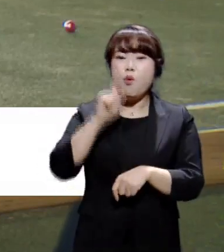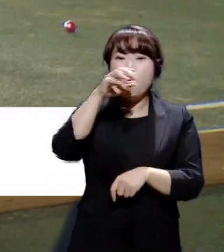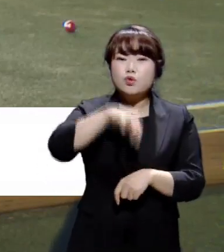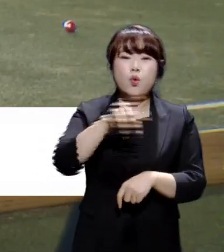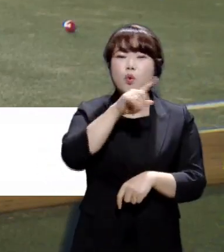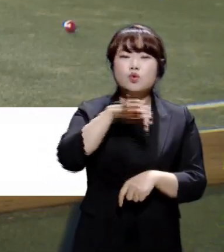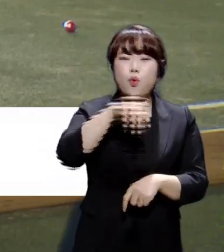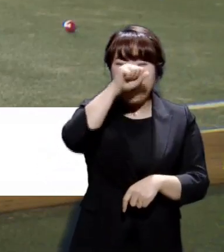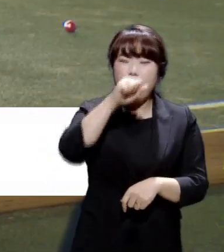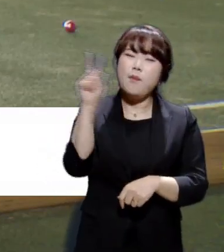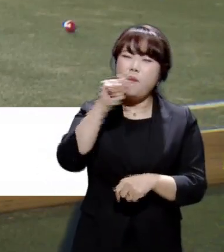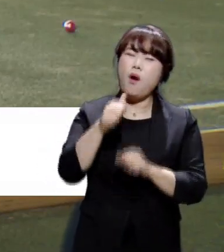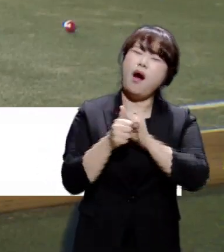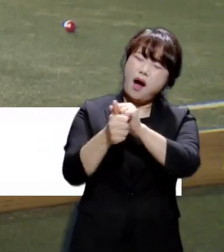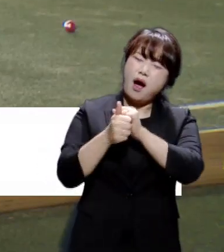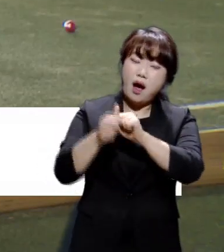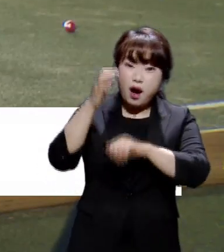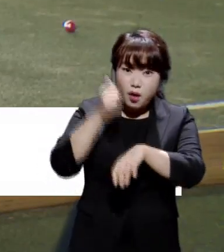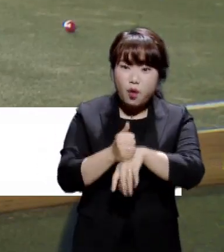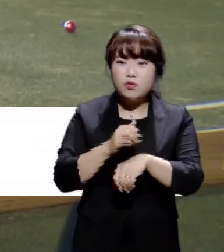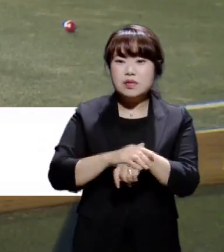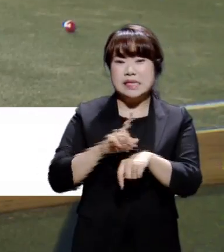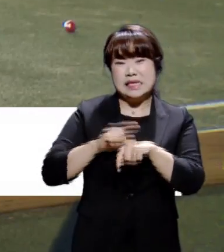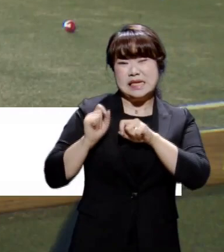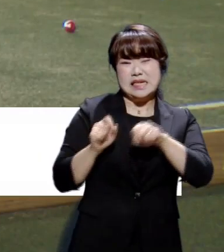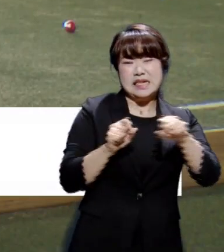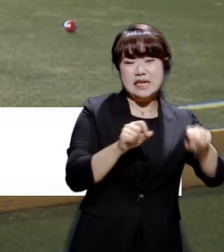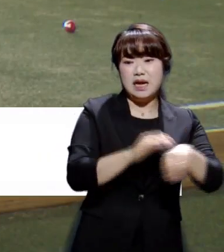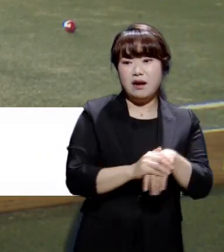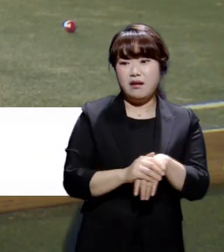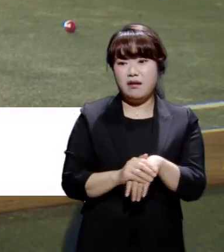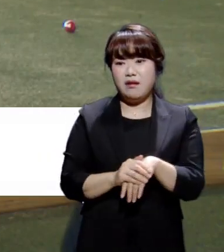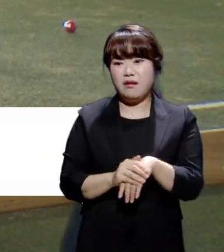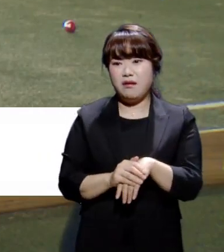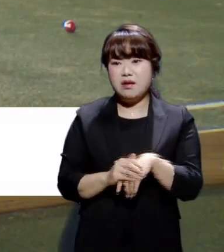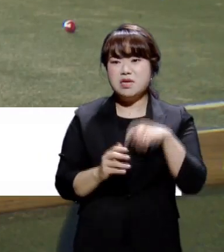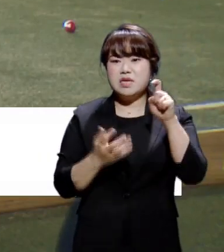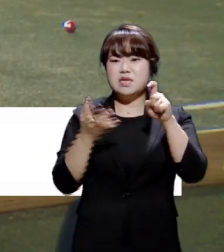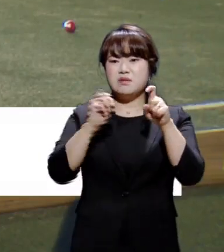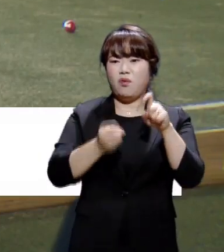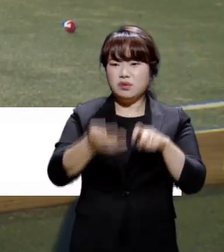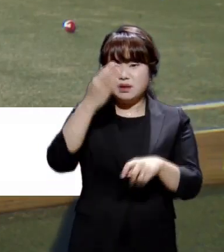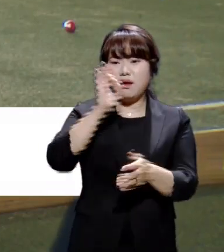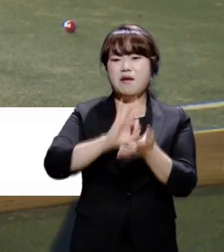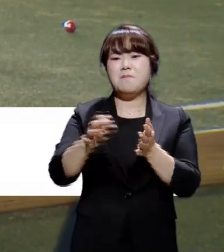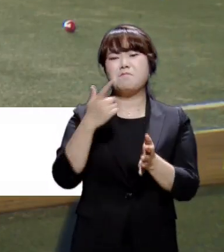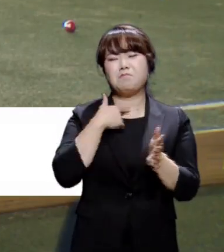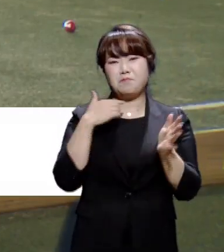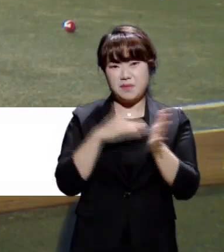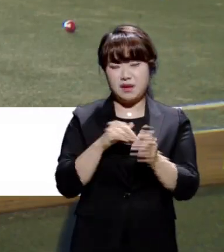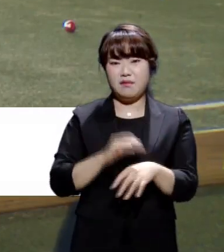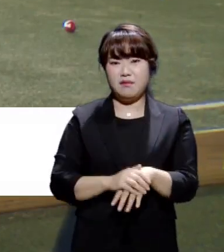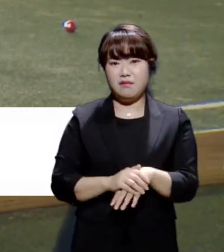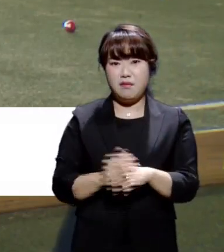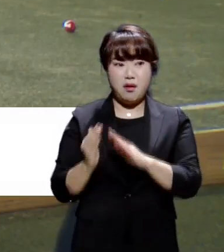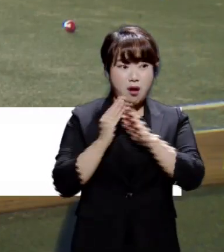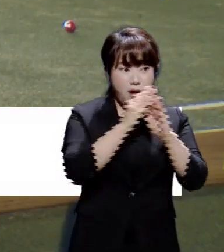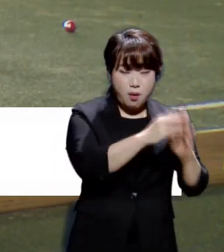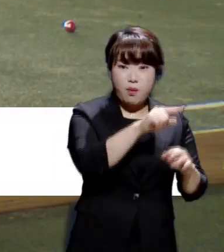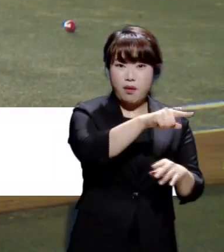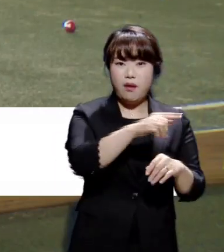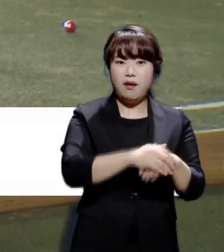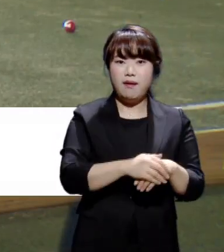근데 여기다 지어준대요. 그래가지고 공사비도 참 많이 들었어요. 10억이 넘게 들었어요. 그랬는데 이제 여기 와서 좀